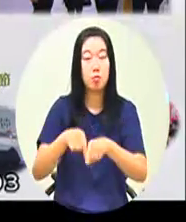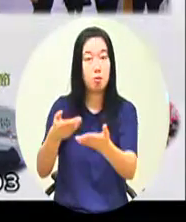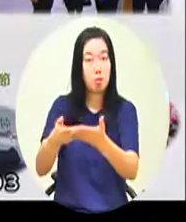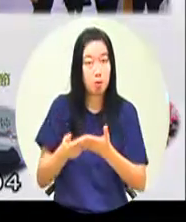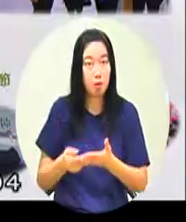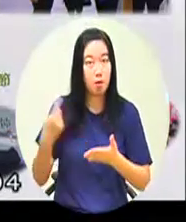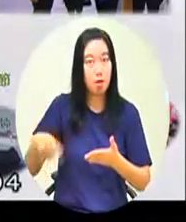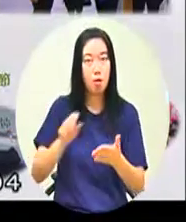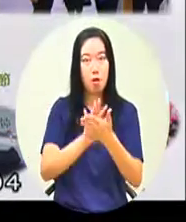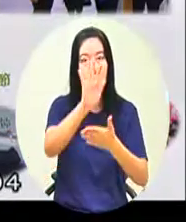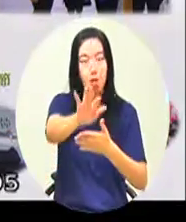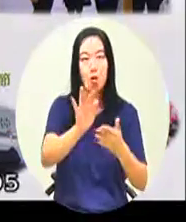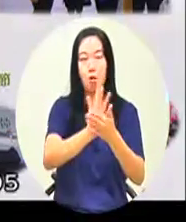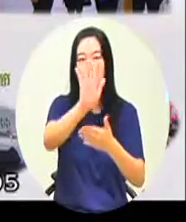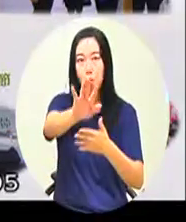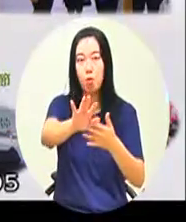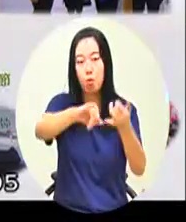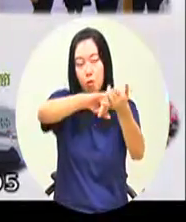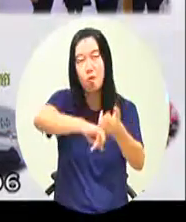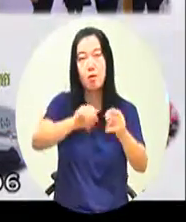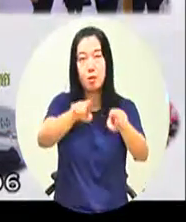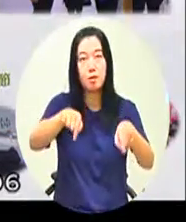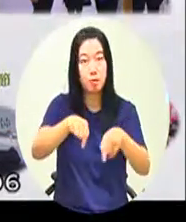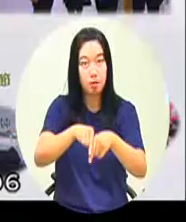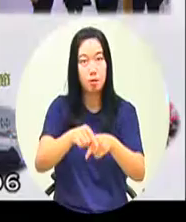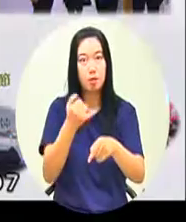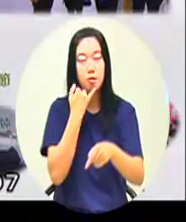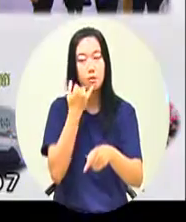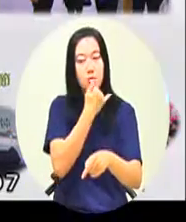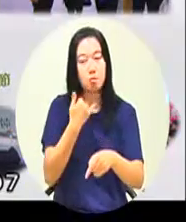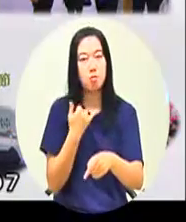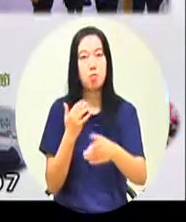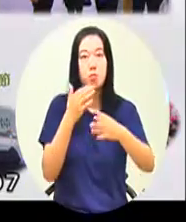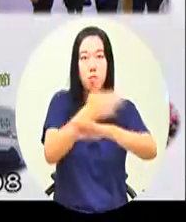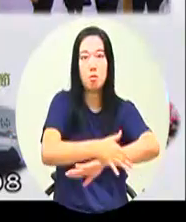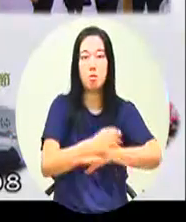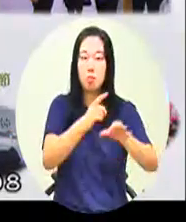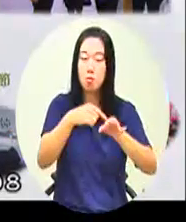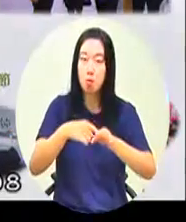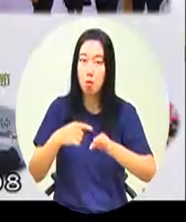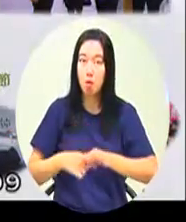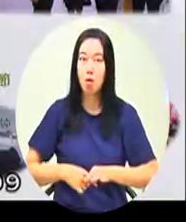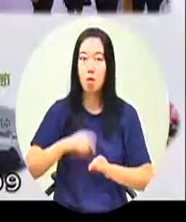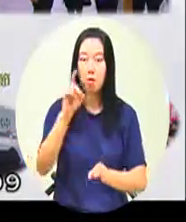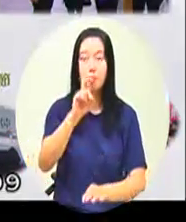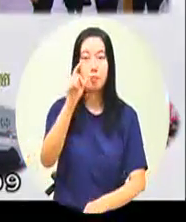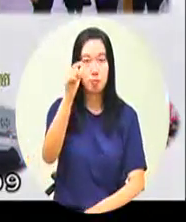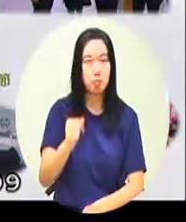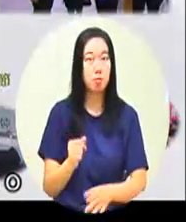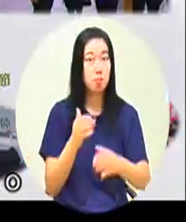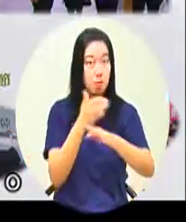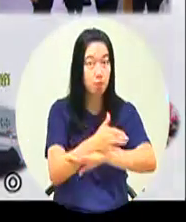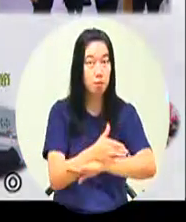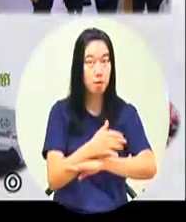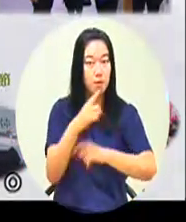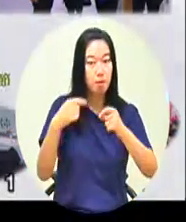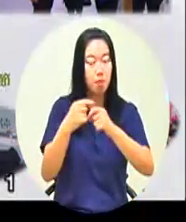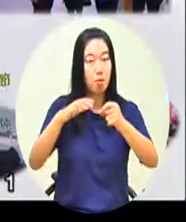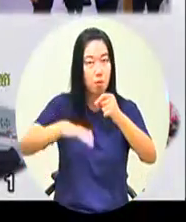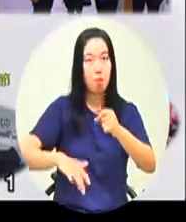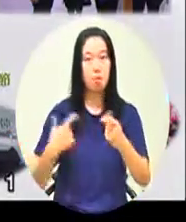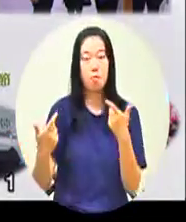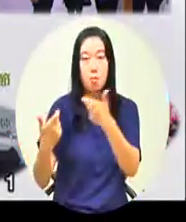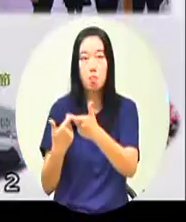估的后续接单，其实预估大概会超过10亿台币。那每年年底其实配合整个北高